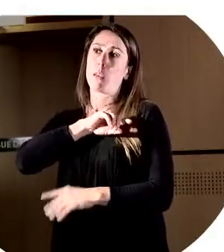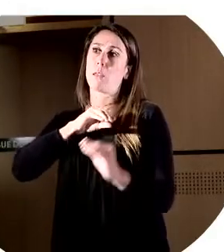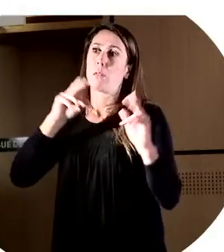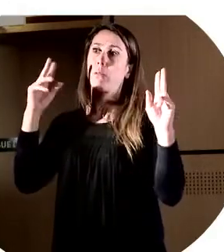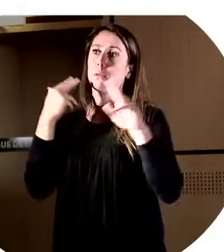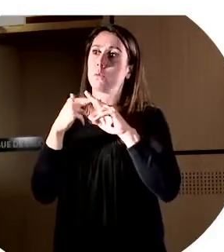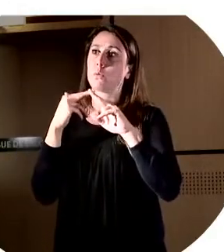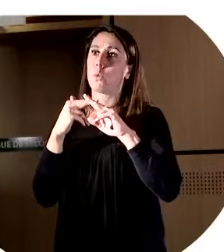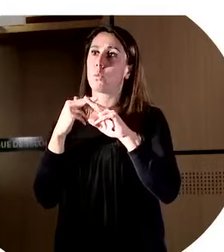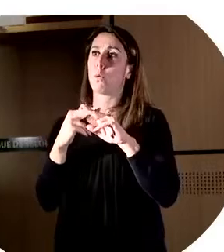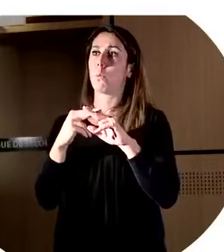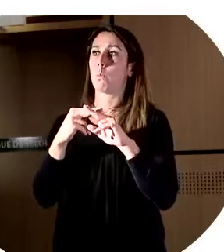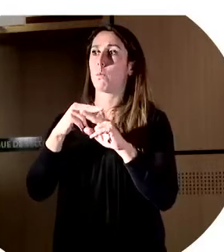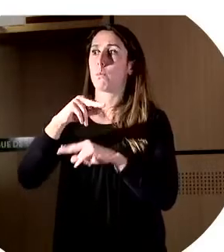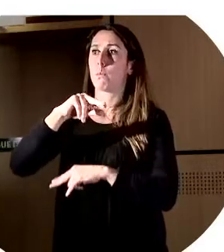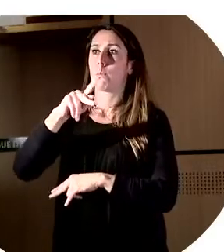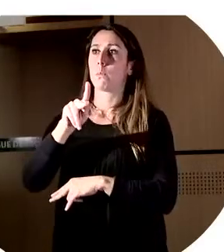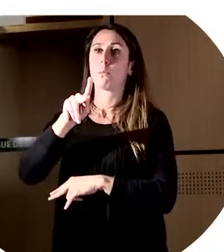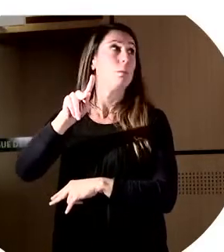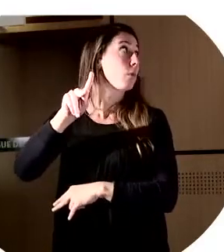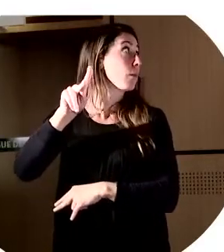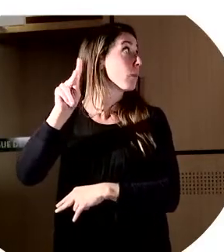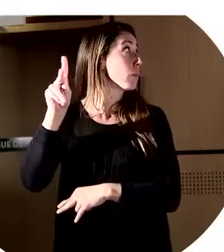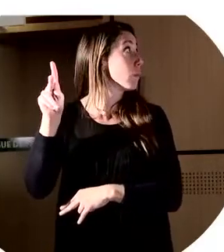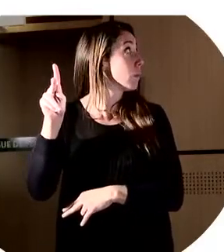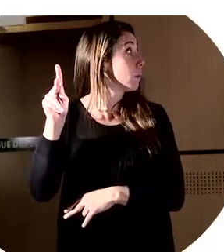le Quebec, qui est un médicament qui est